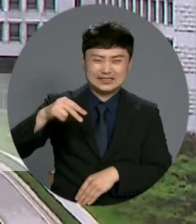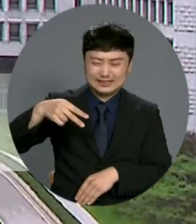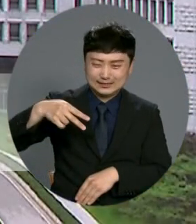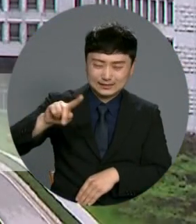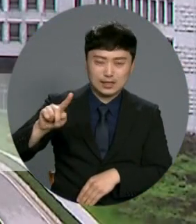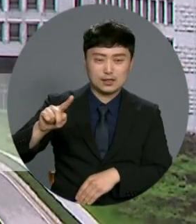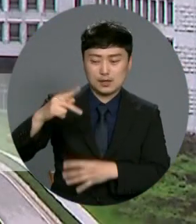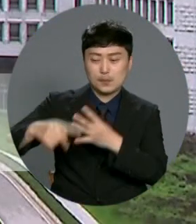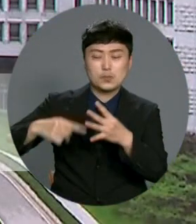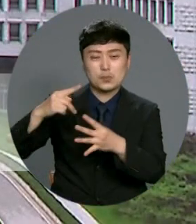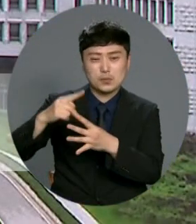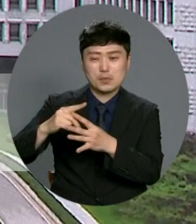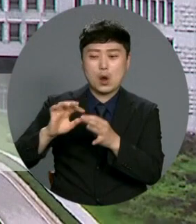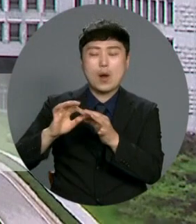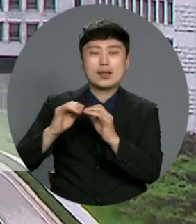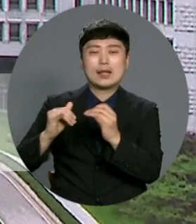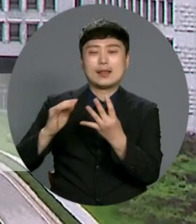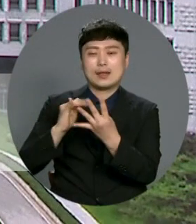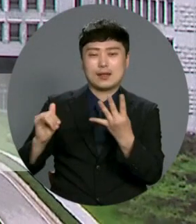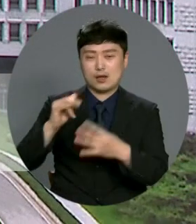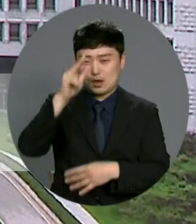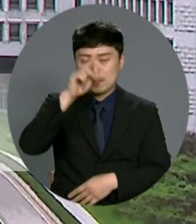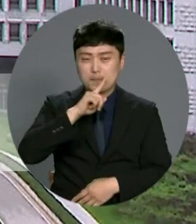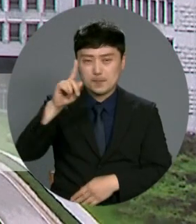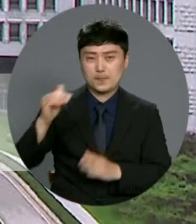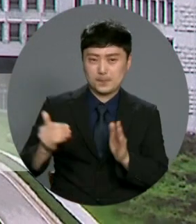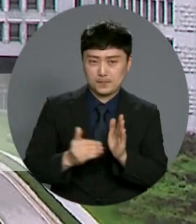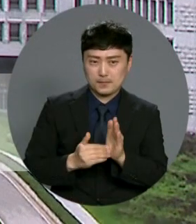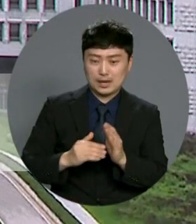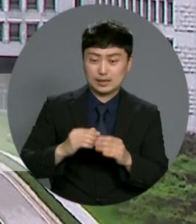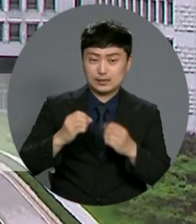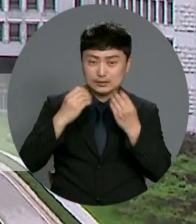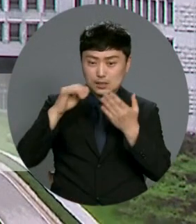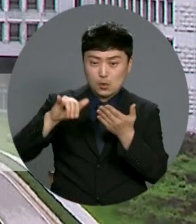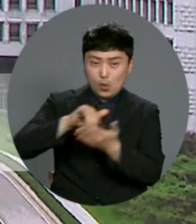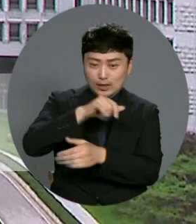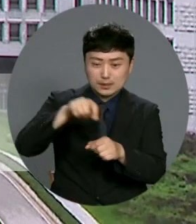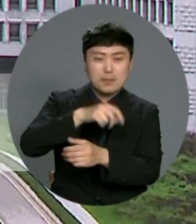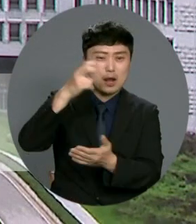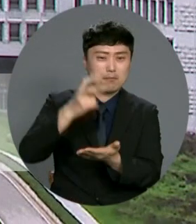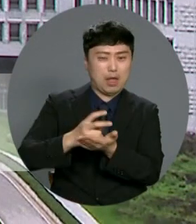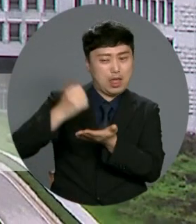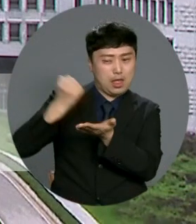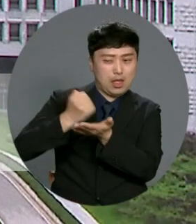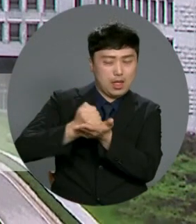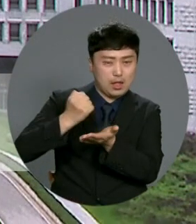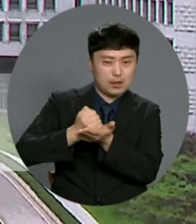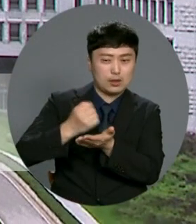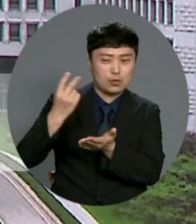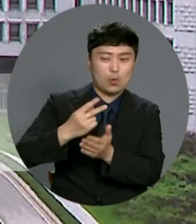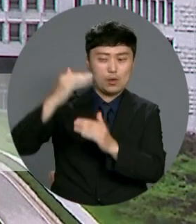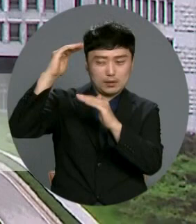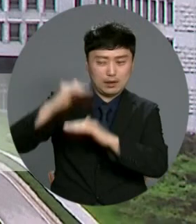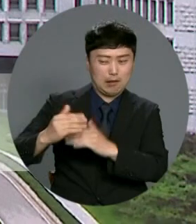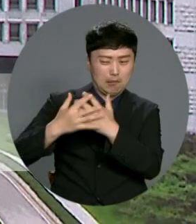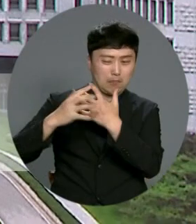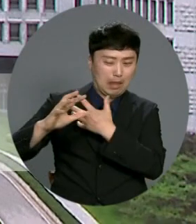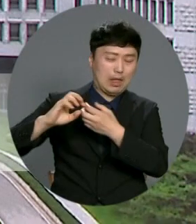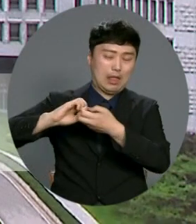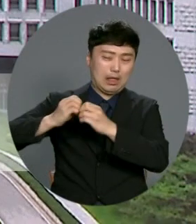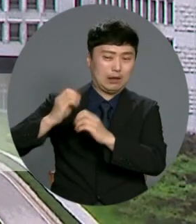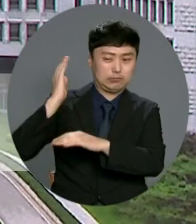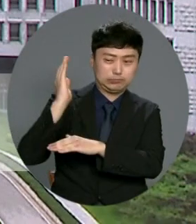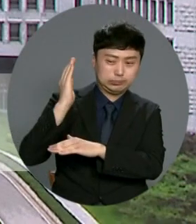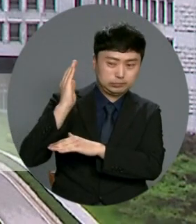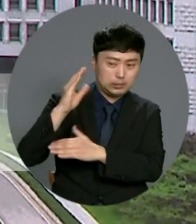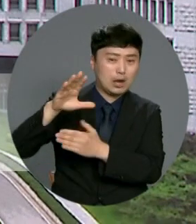4명을 경찰에 고소했습니다. 해당 프로그램에서 신공항특별법의 성과를 폄훼하고 사실과 다른 내용으로 왜곡 편파 방송을